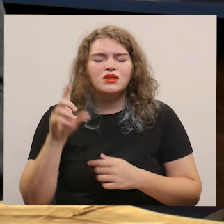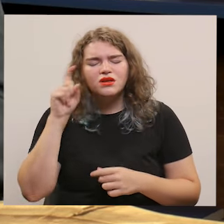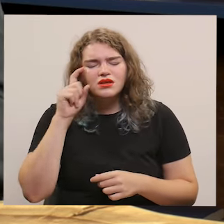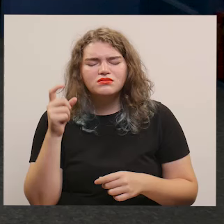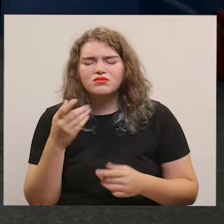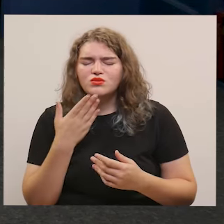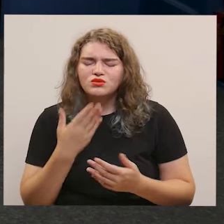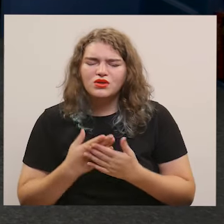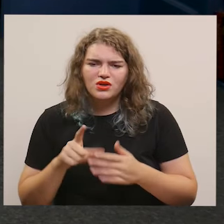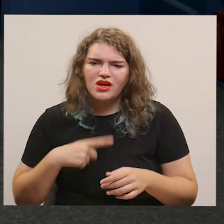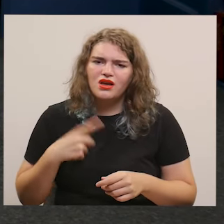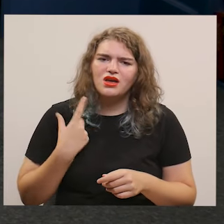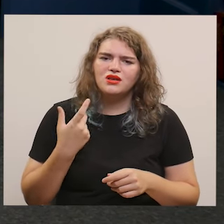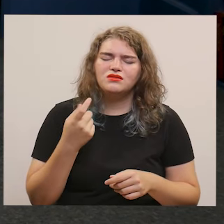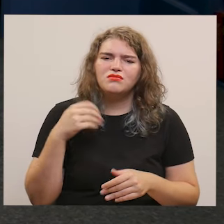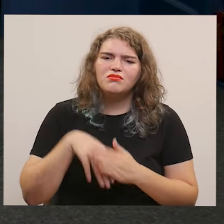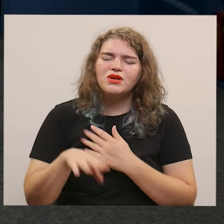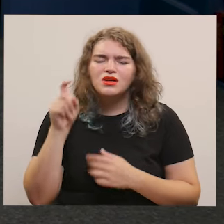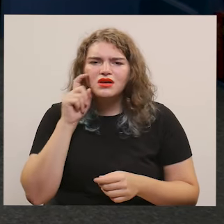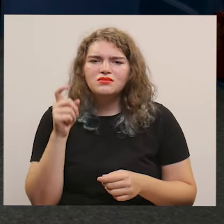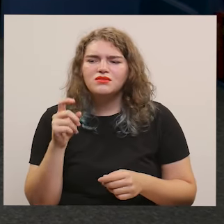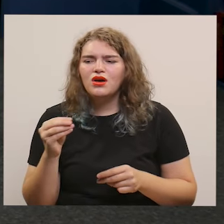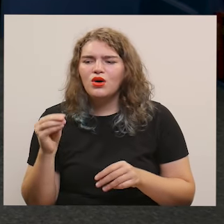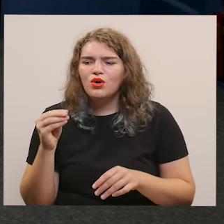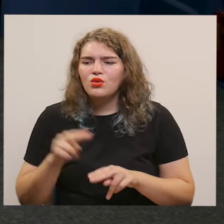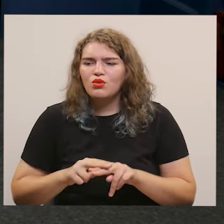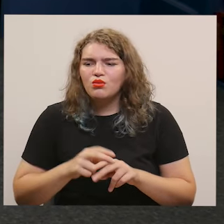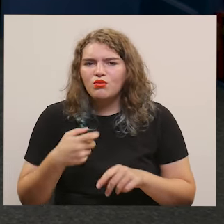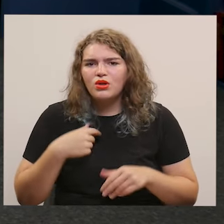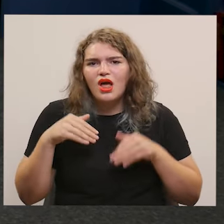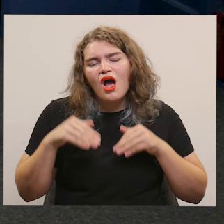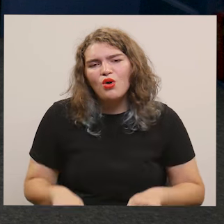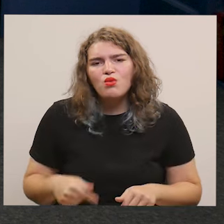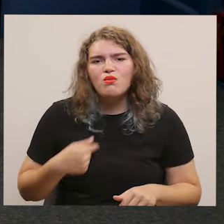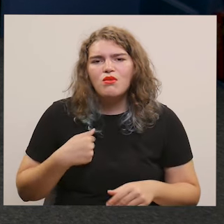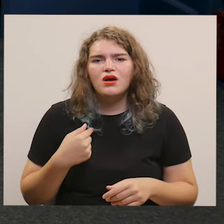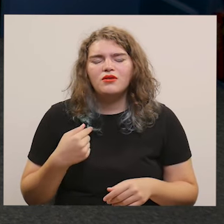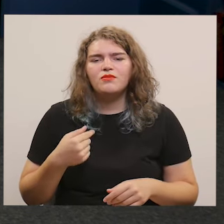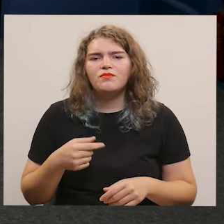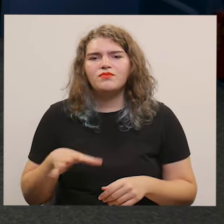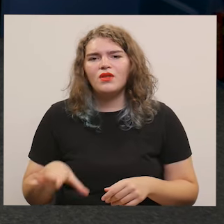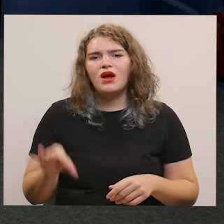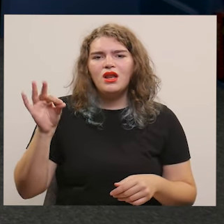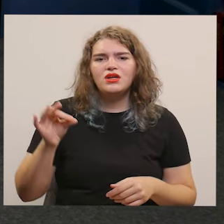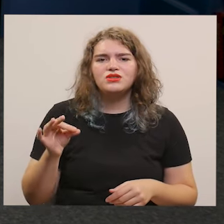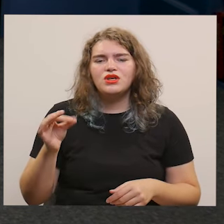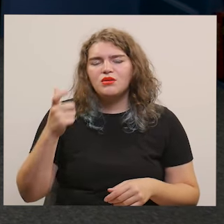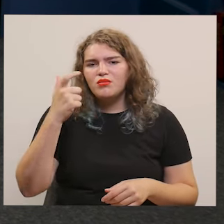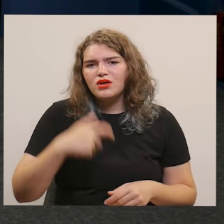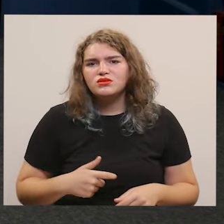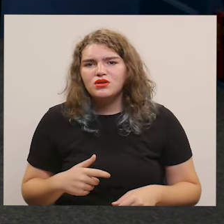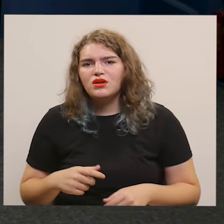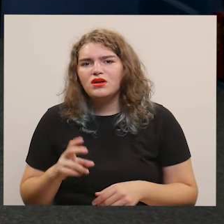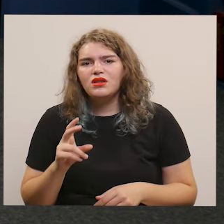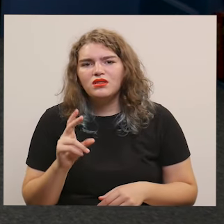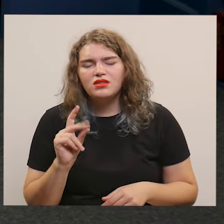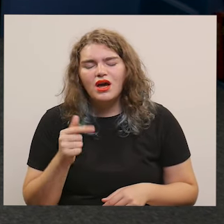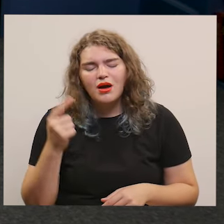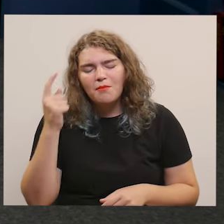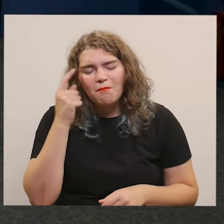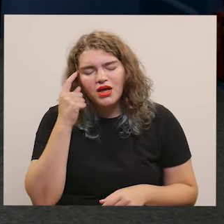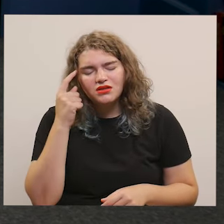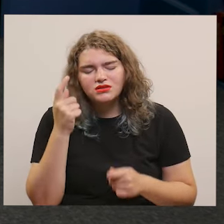existi, îți mulțumesc prin credință, atât cât pot eu acum, la momentul Prin ăsta. credință însemna o alegere pe care tu ai făcut-o. Absolut